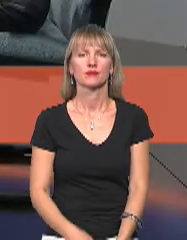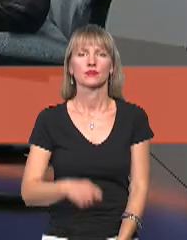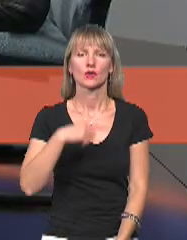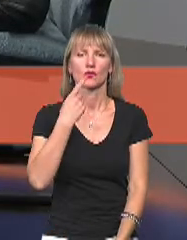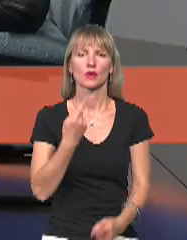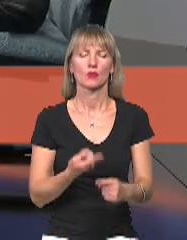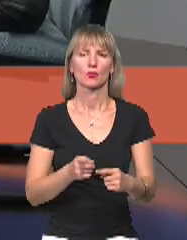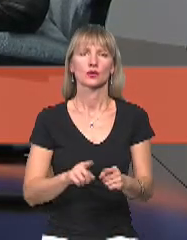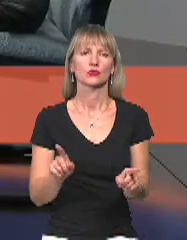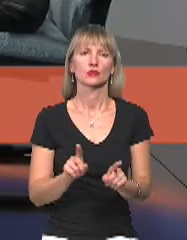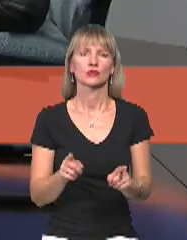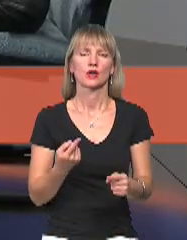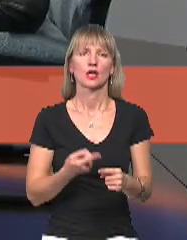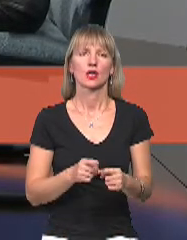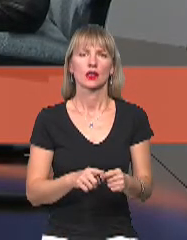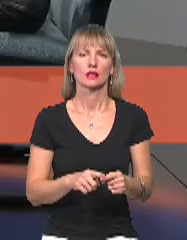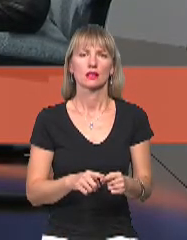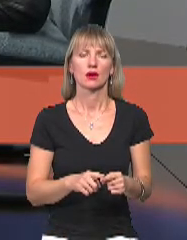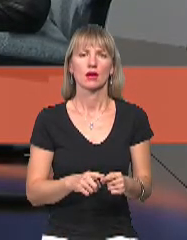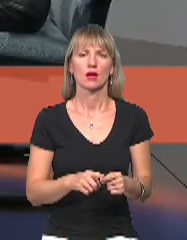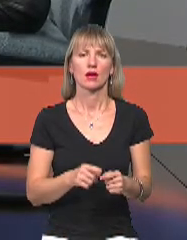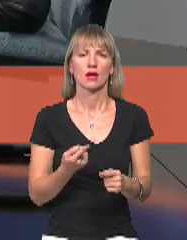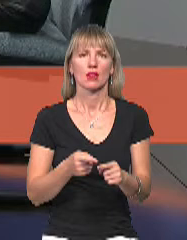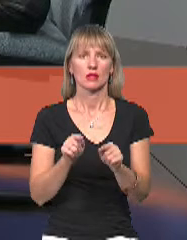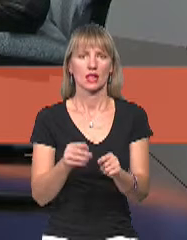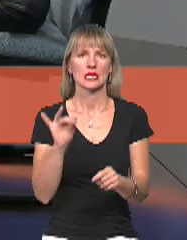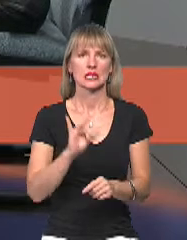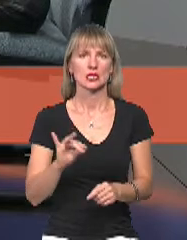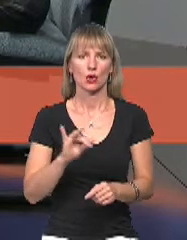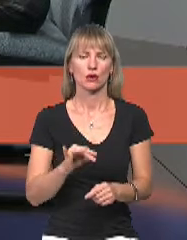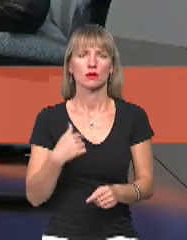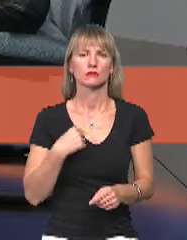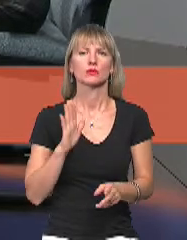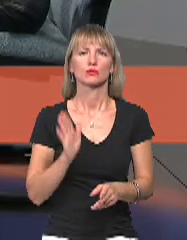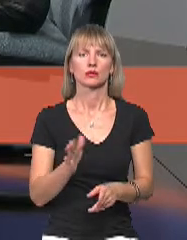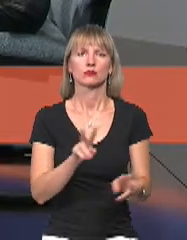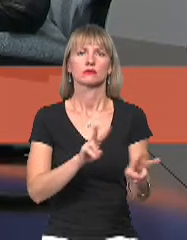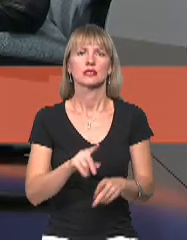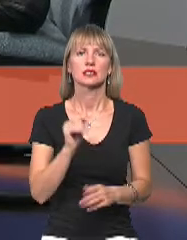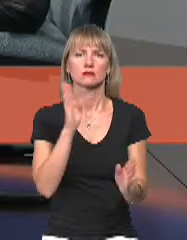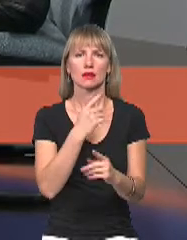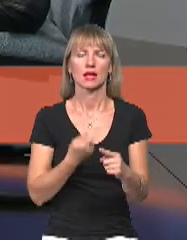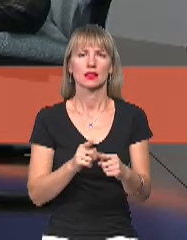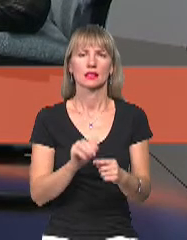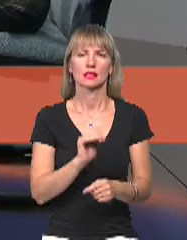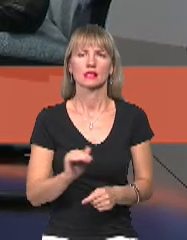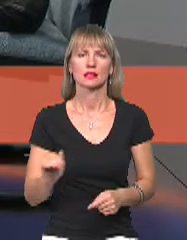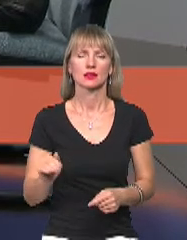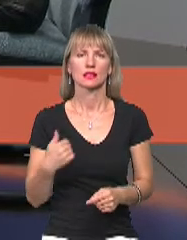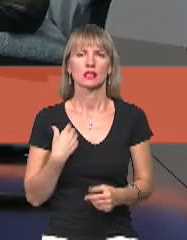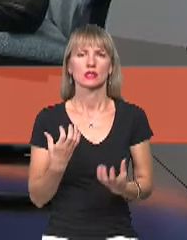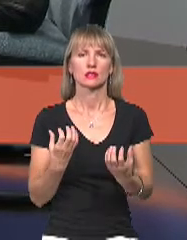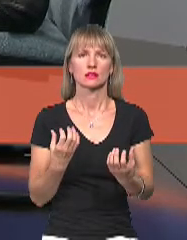говорячи про це, що це конкретна історія, ну, звісно, що ми слідкуватимемо за долею цих малюків. До речі, я